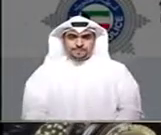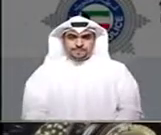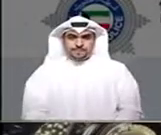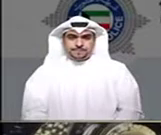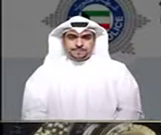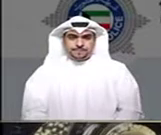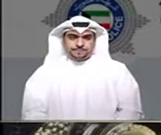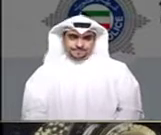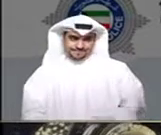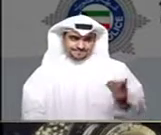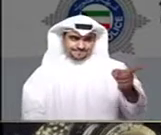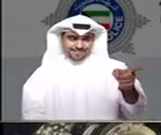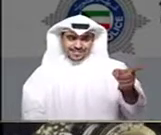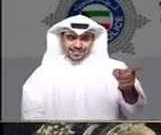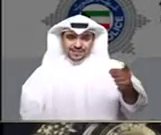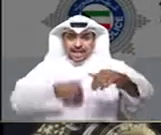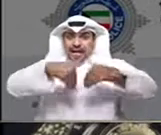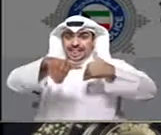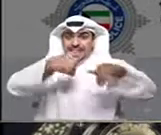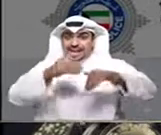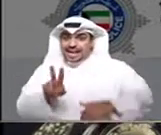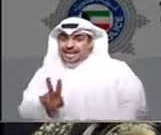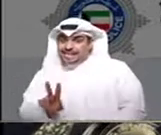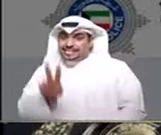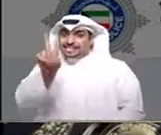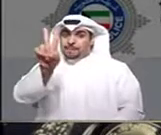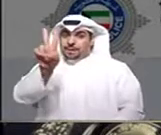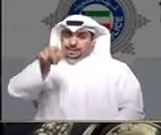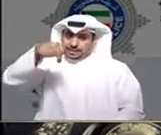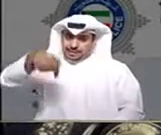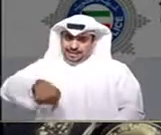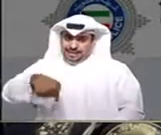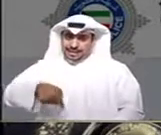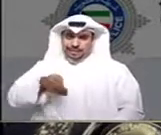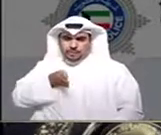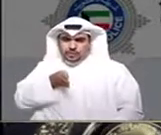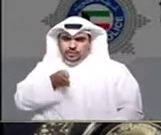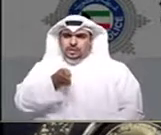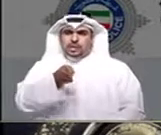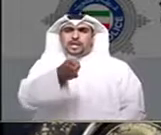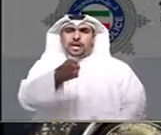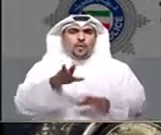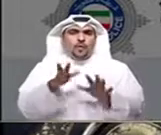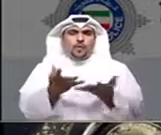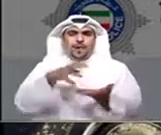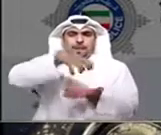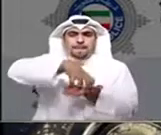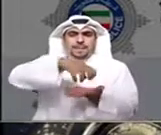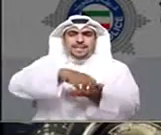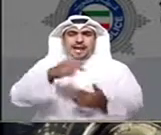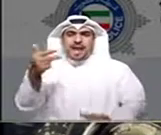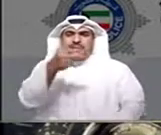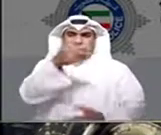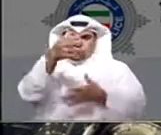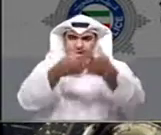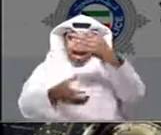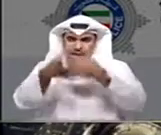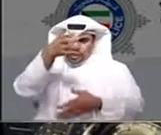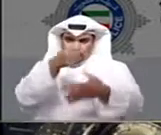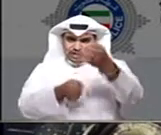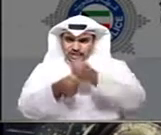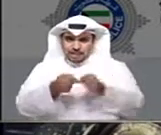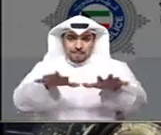على مرتادي الدائر السابع سلك الطريق الرئيسي حتى الوصول والدخول إلى منطقة عبد الله المبارك، ثم واصل بالسير